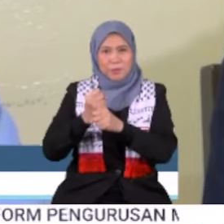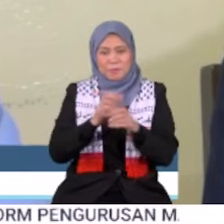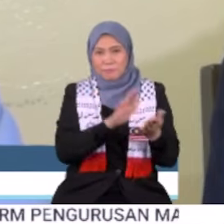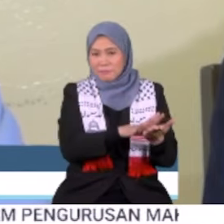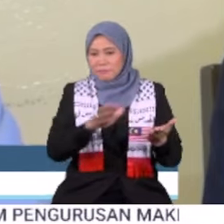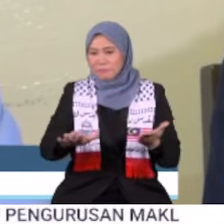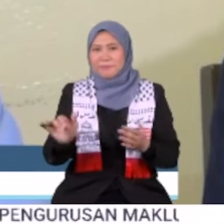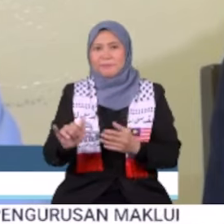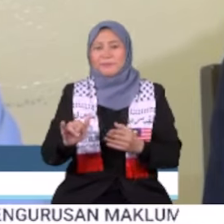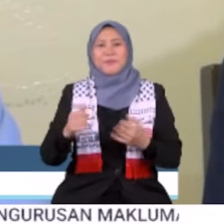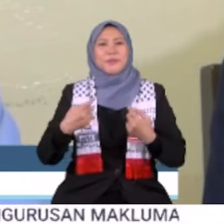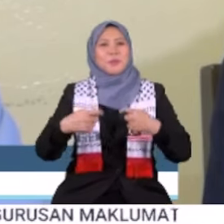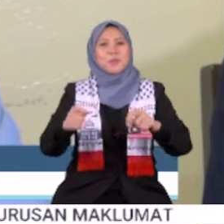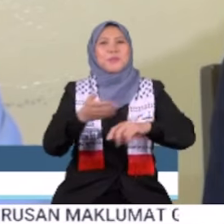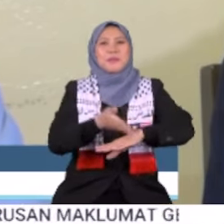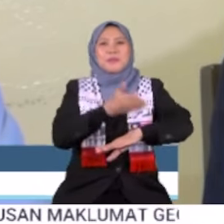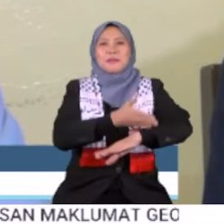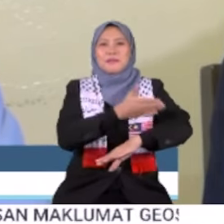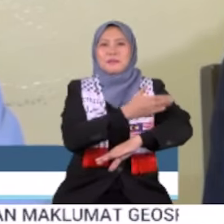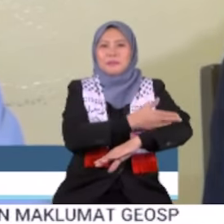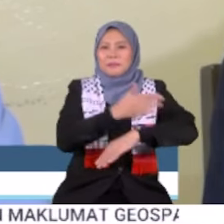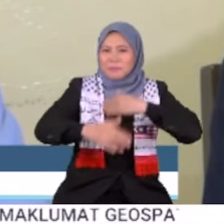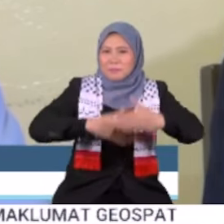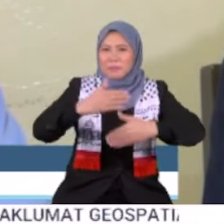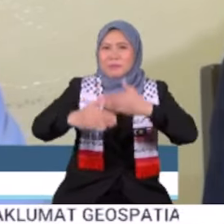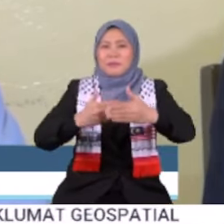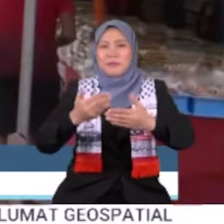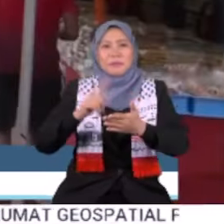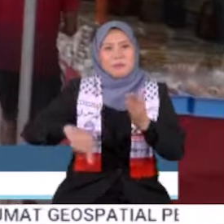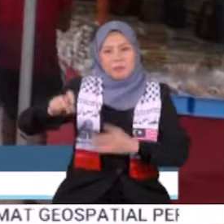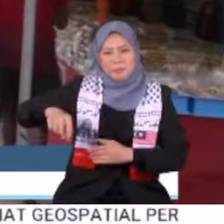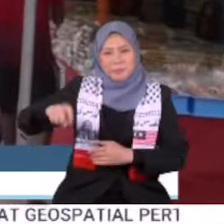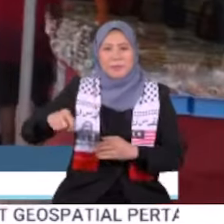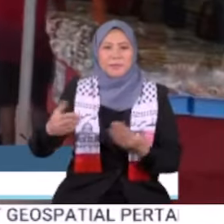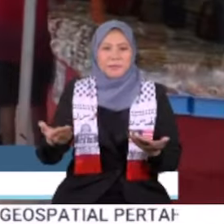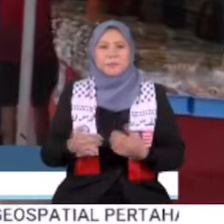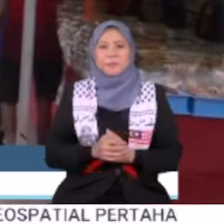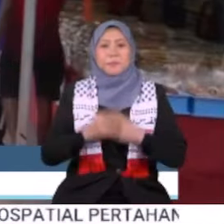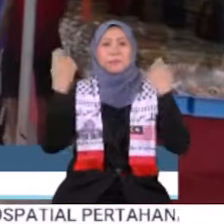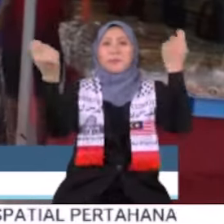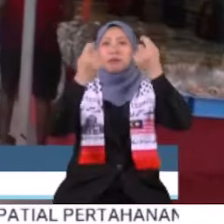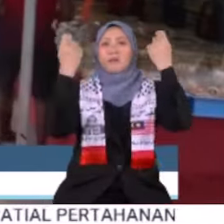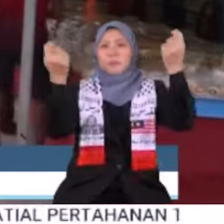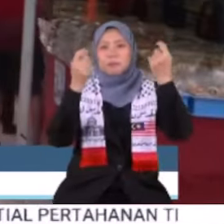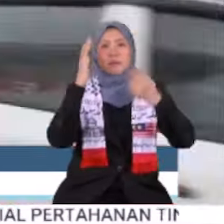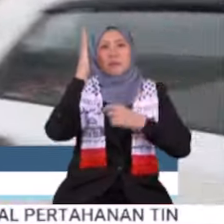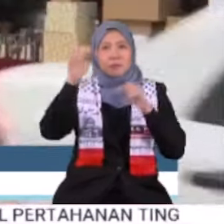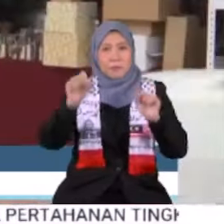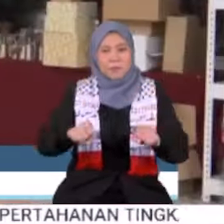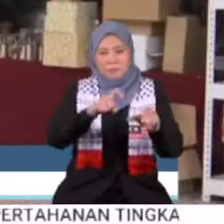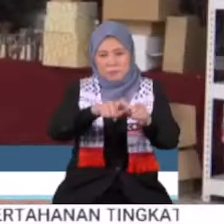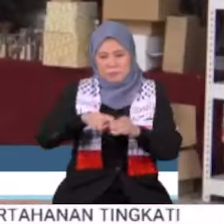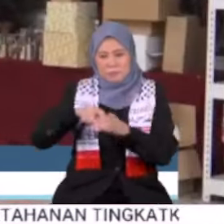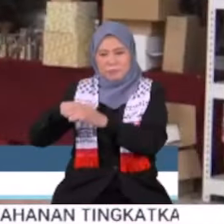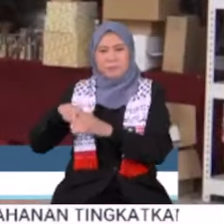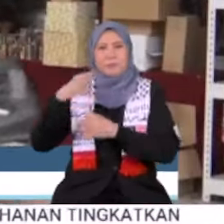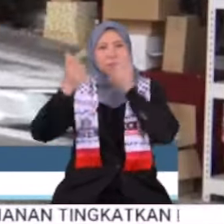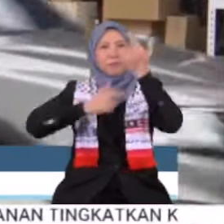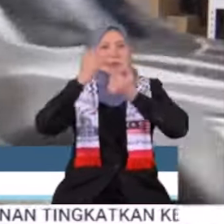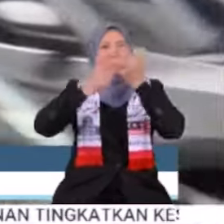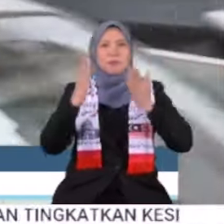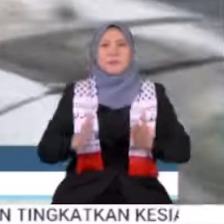akan cuba memperbaiki dari masa ke semasa apa-apa keperluan. Pesta berkenaan dijangka mampu menarik ramai